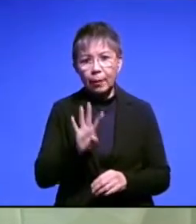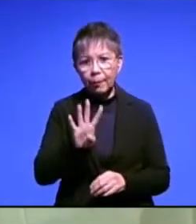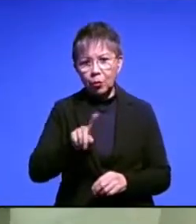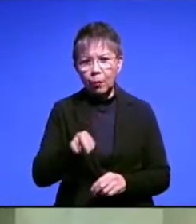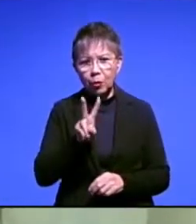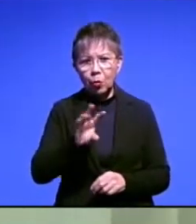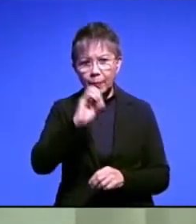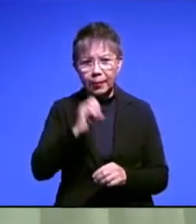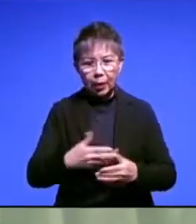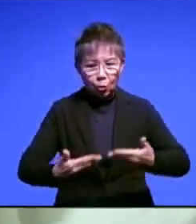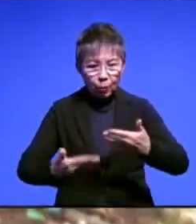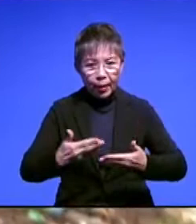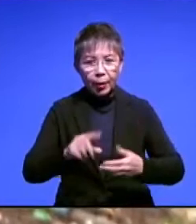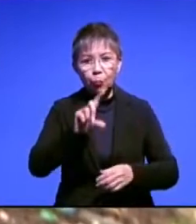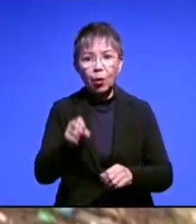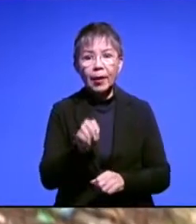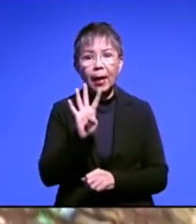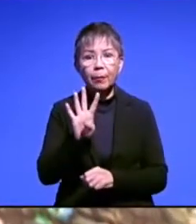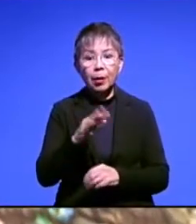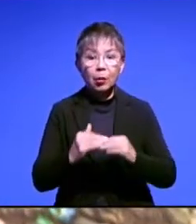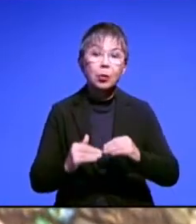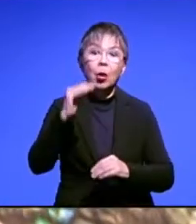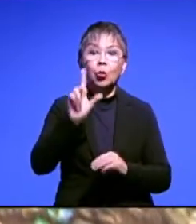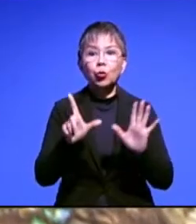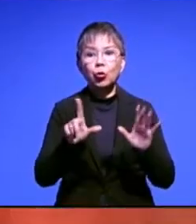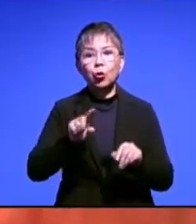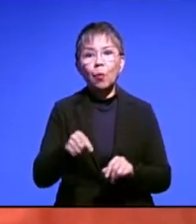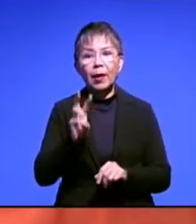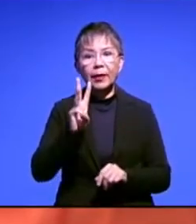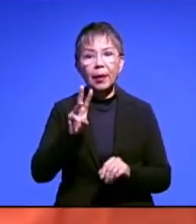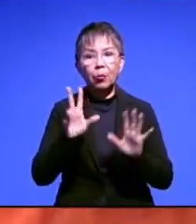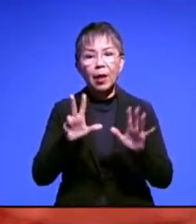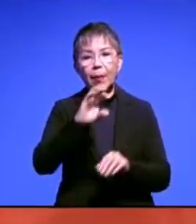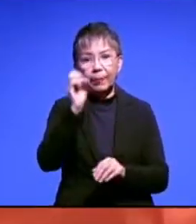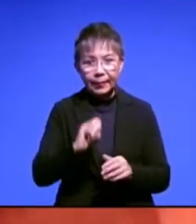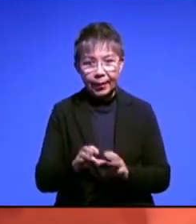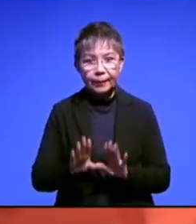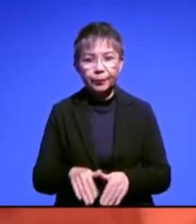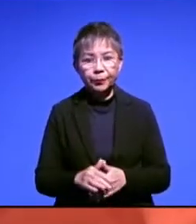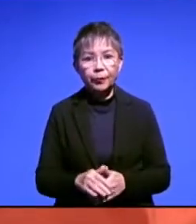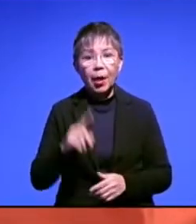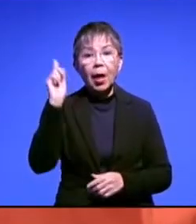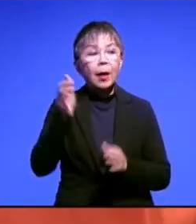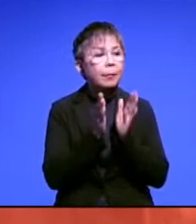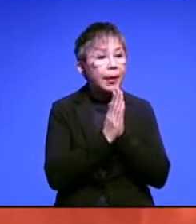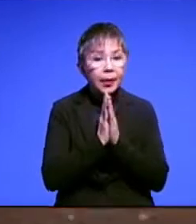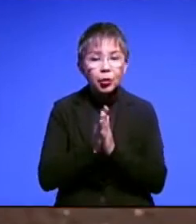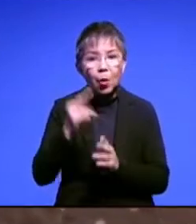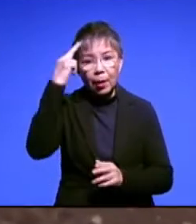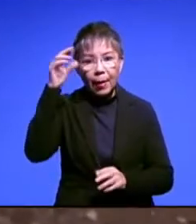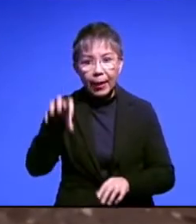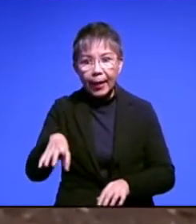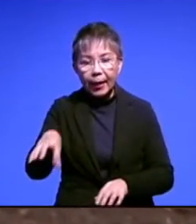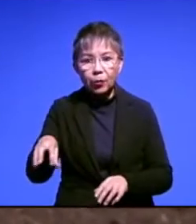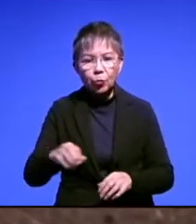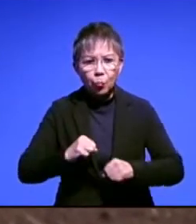persen dibandingkan saat bulan april yang mencapai 7,3 puluh delapan persen pemerintah meminta para kepala daerah